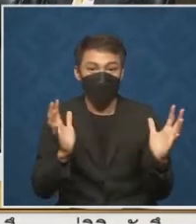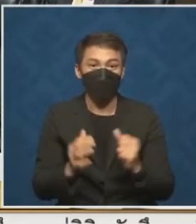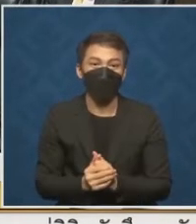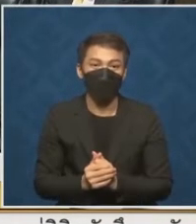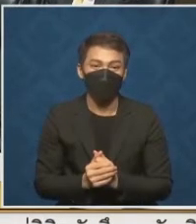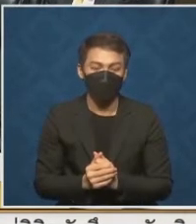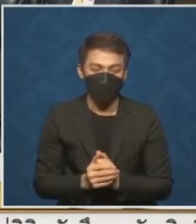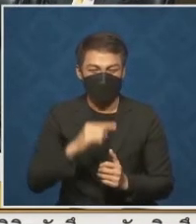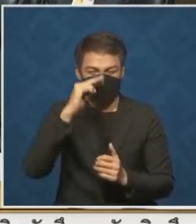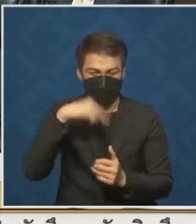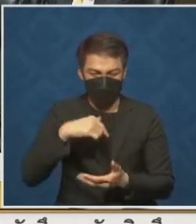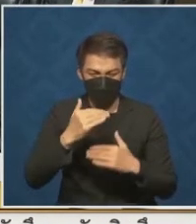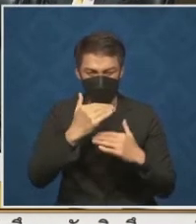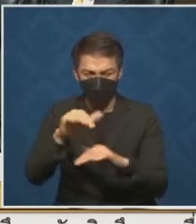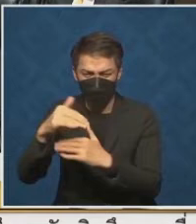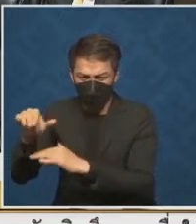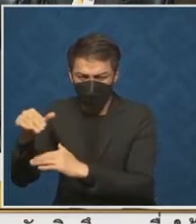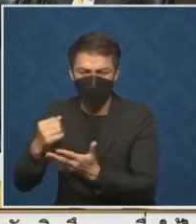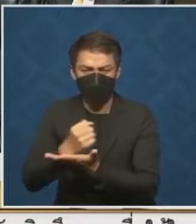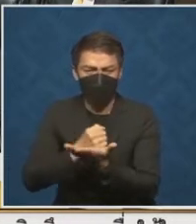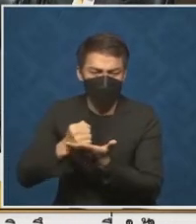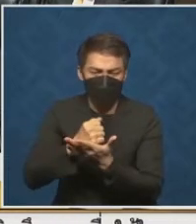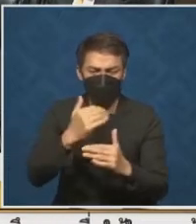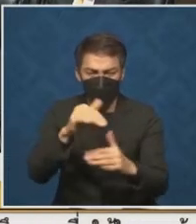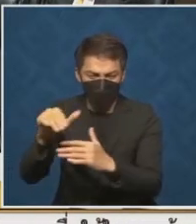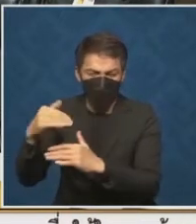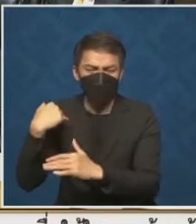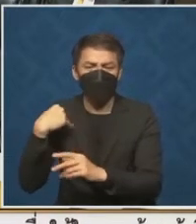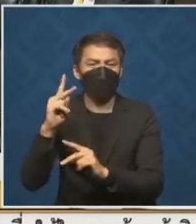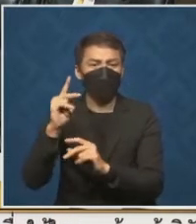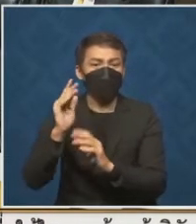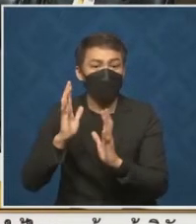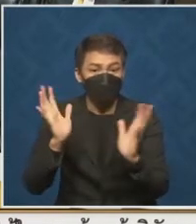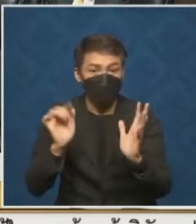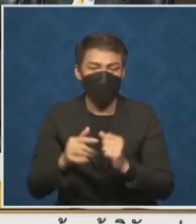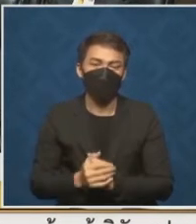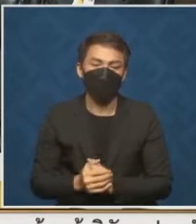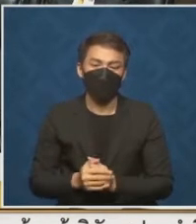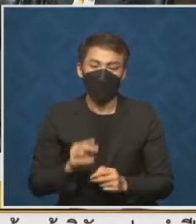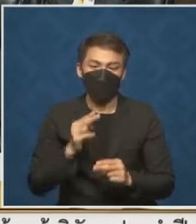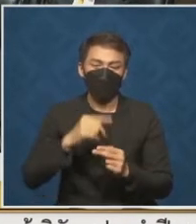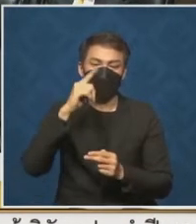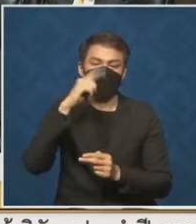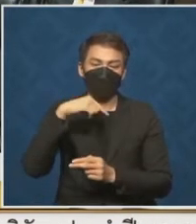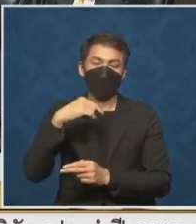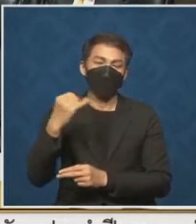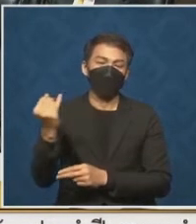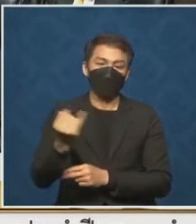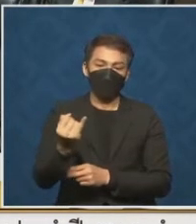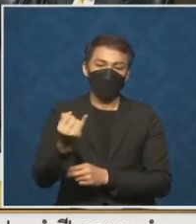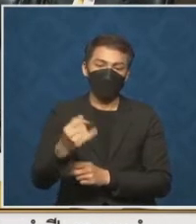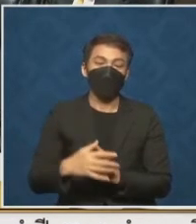ยาเสพติดรายใหญ่แต่อย่างหลายประเทศจนทำให้เสียชื่อเสียงและภาพลักษณ์ของประเทศ